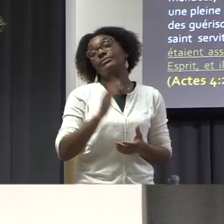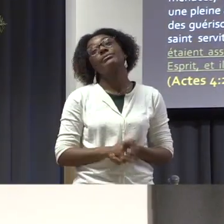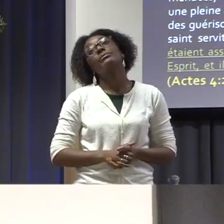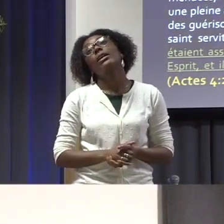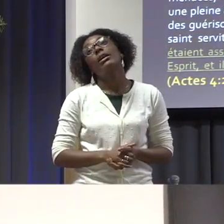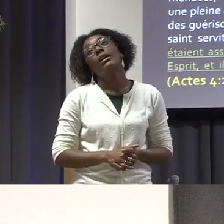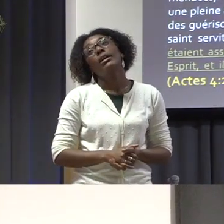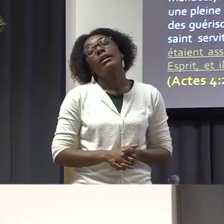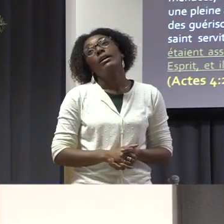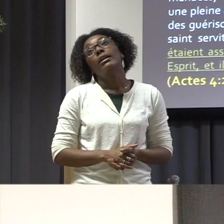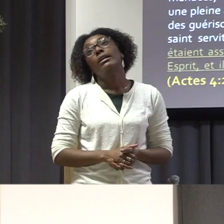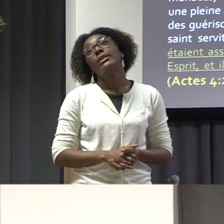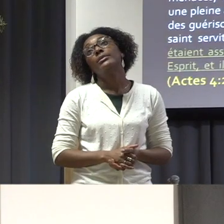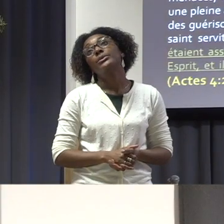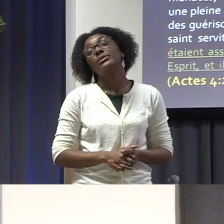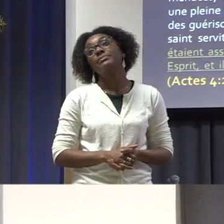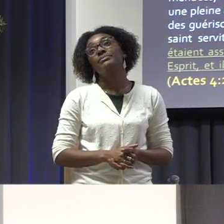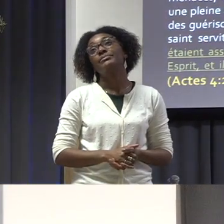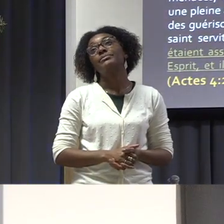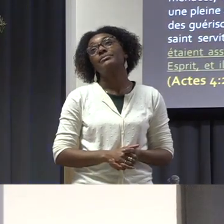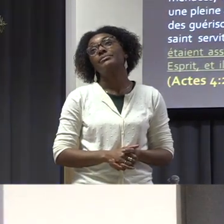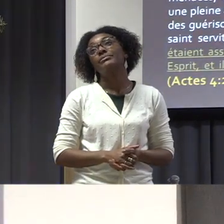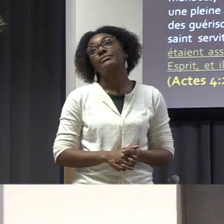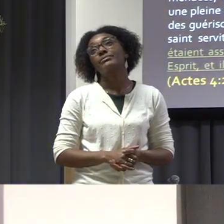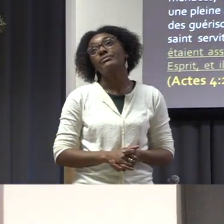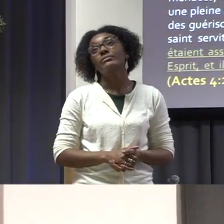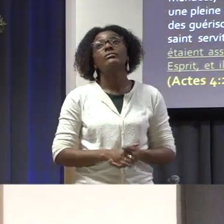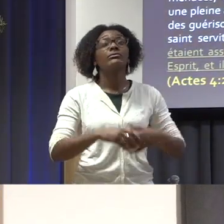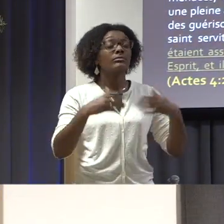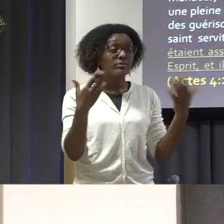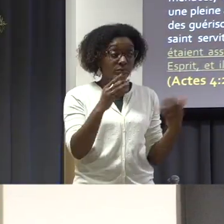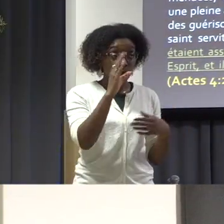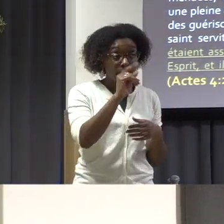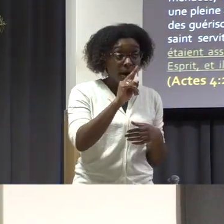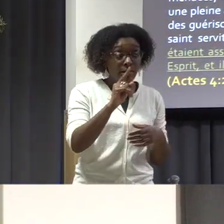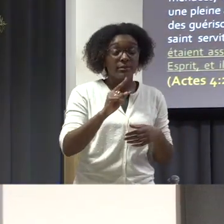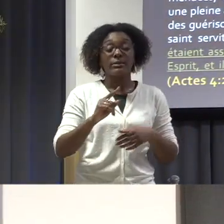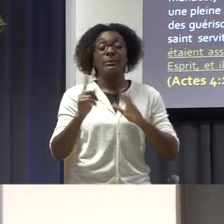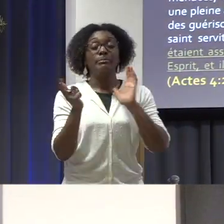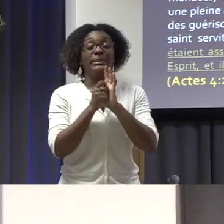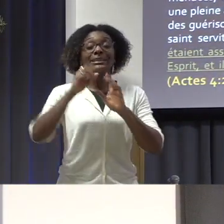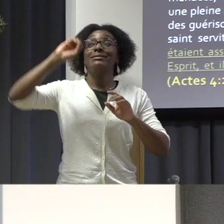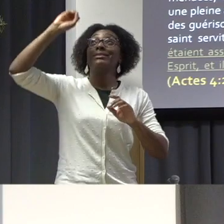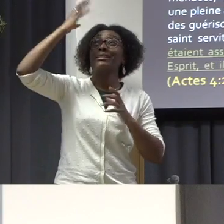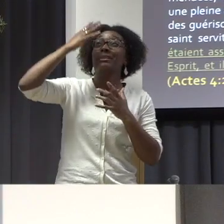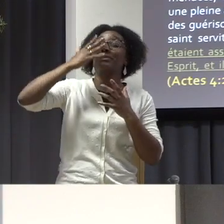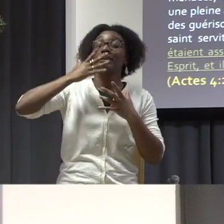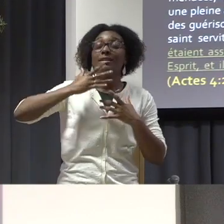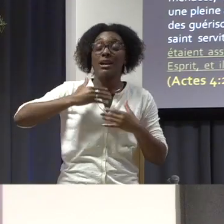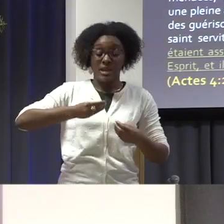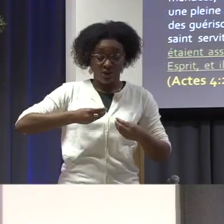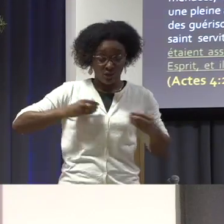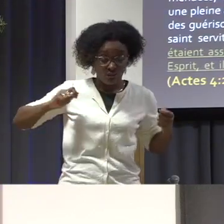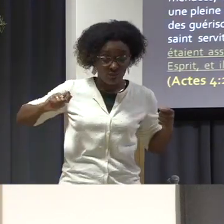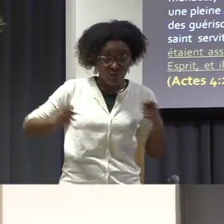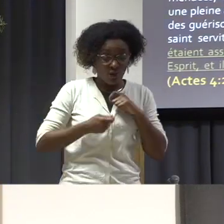ils ont continué à faire leur travail c'est parce que la chambre haute transforme la chambre où tu travailles c'est que nous sommes et